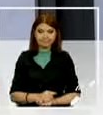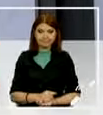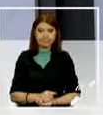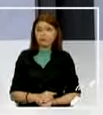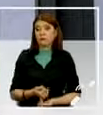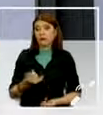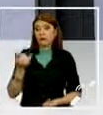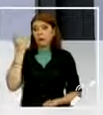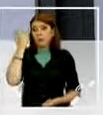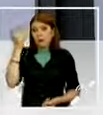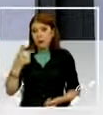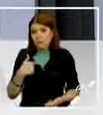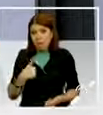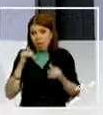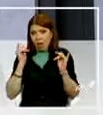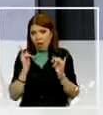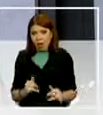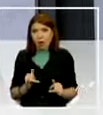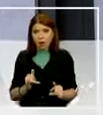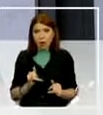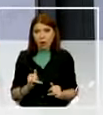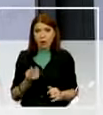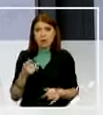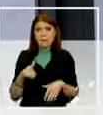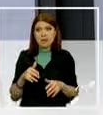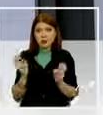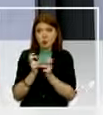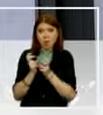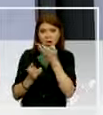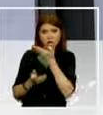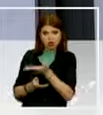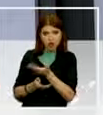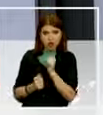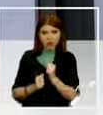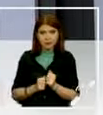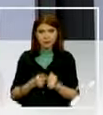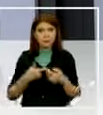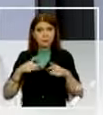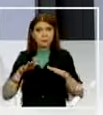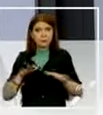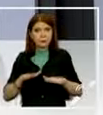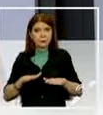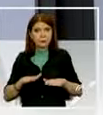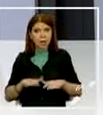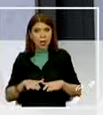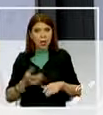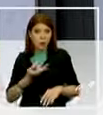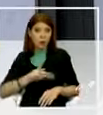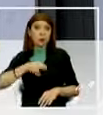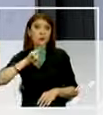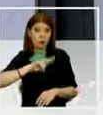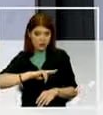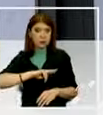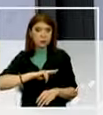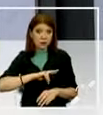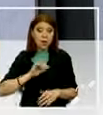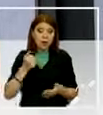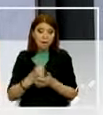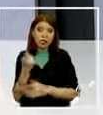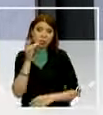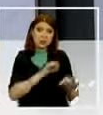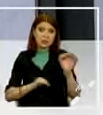În opinia mea, în acest moment, domnul ministru Virgil Popescu are o responsabilitate ca până la